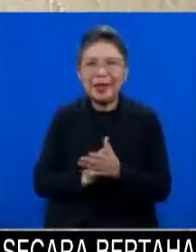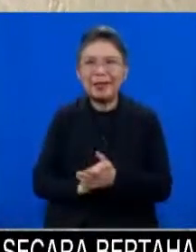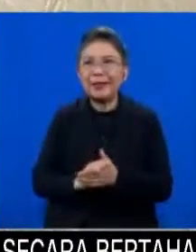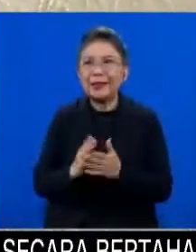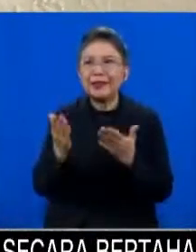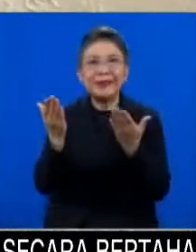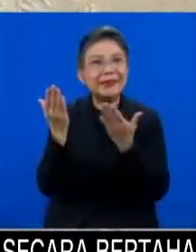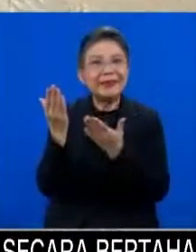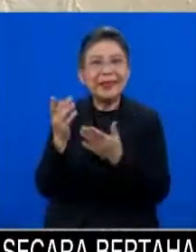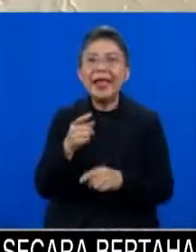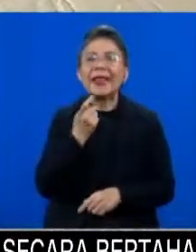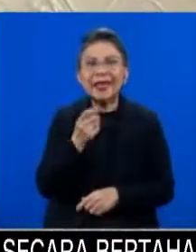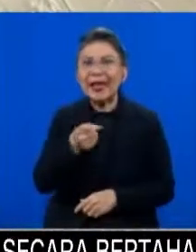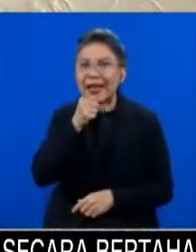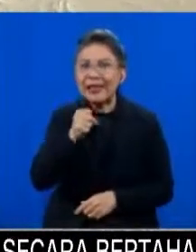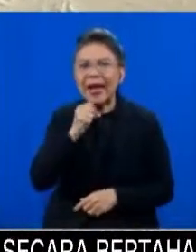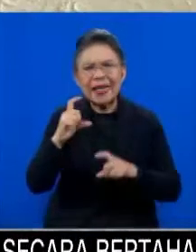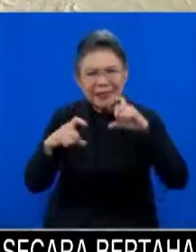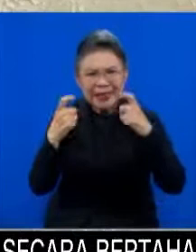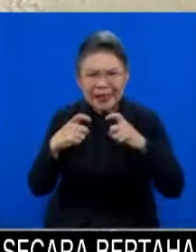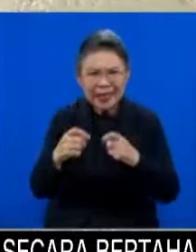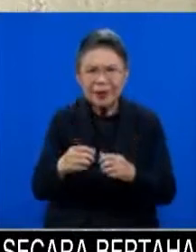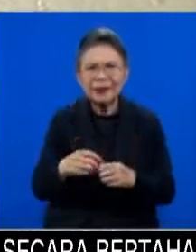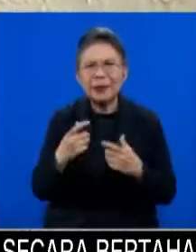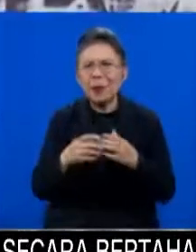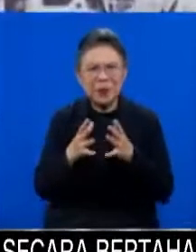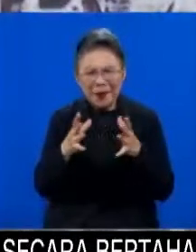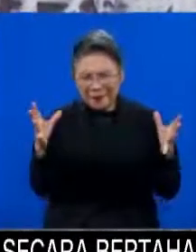cuma ngomongin es krim yang ada cerita panjang di baliknya.